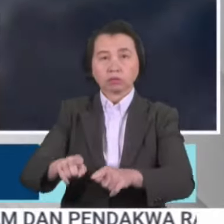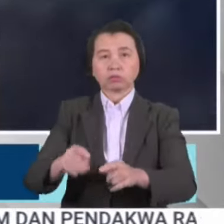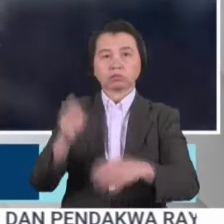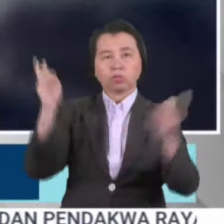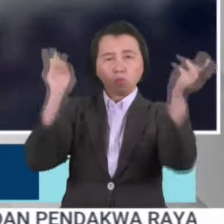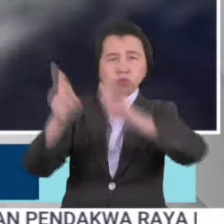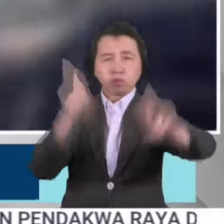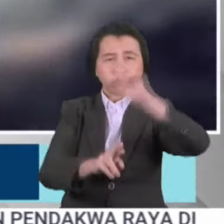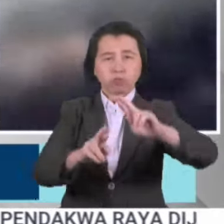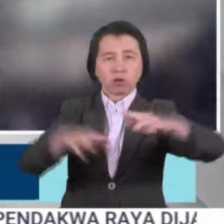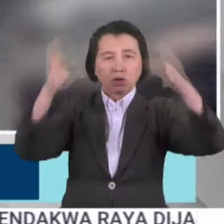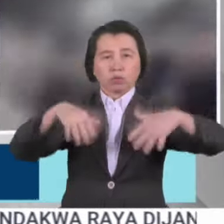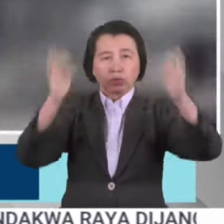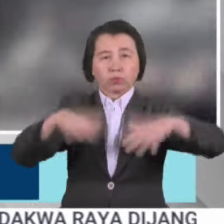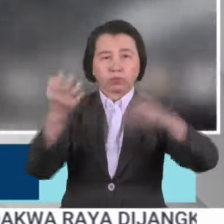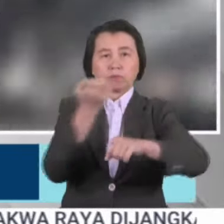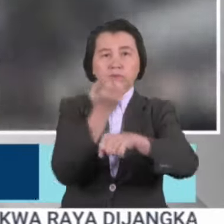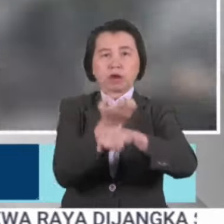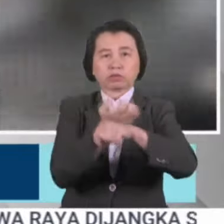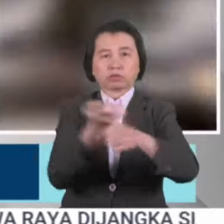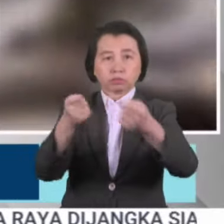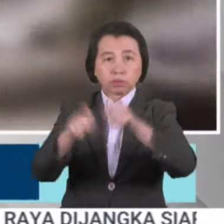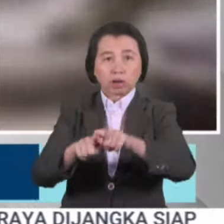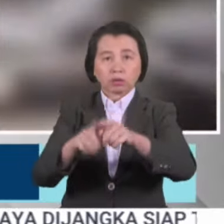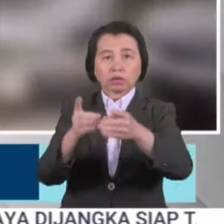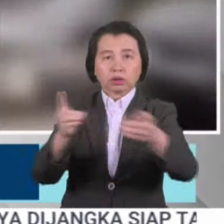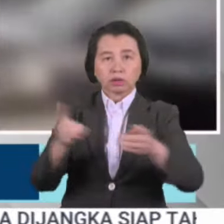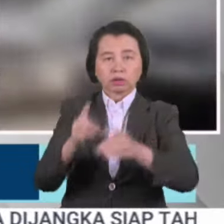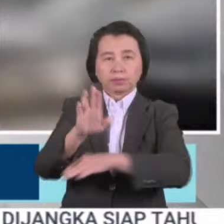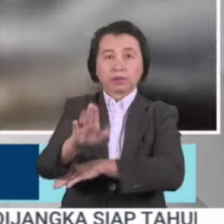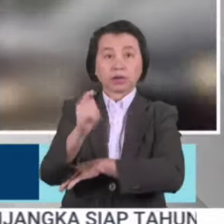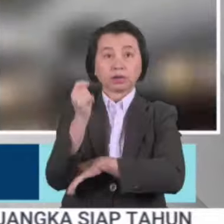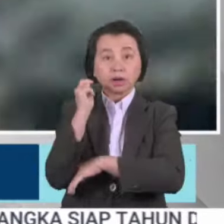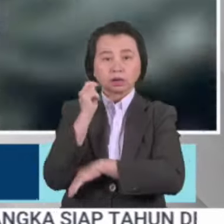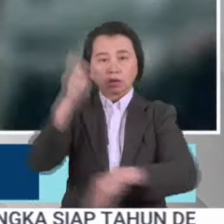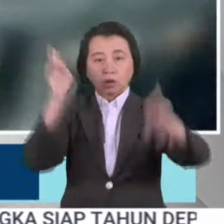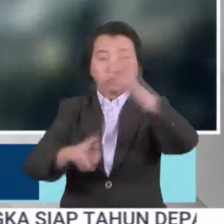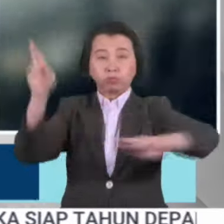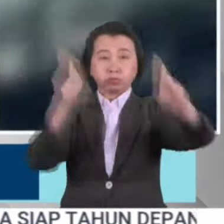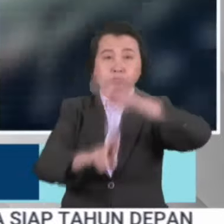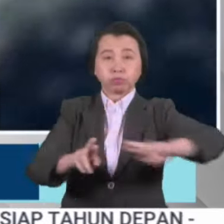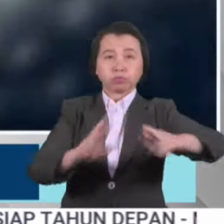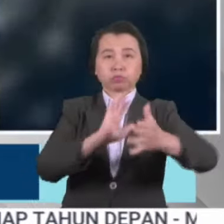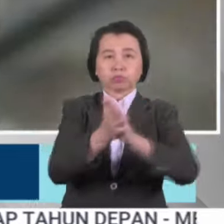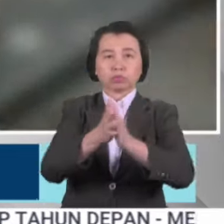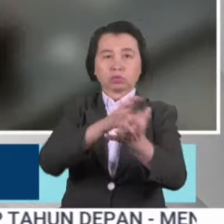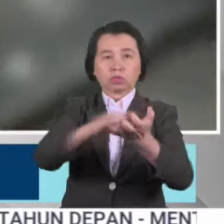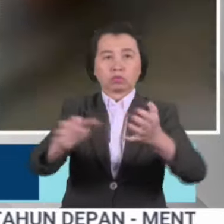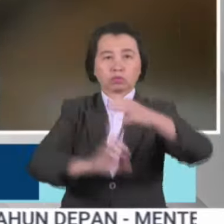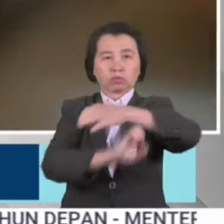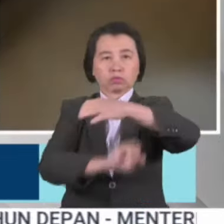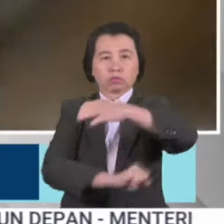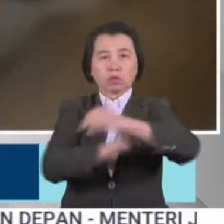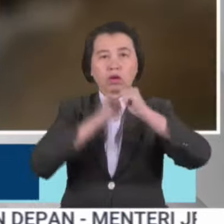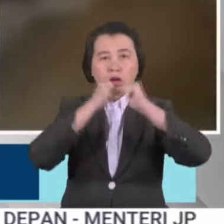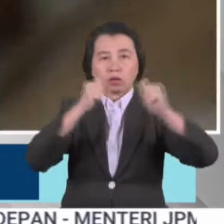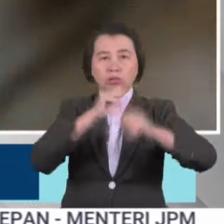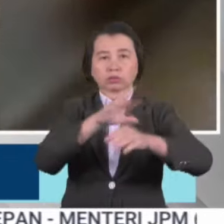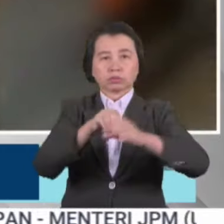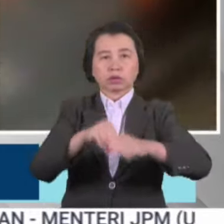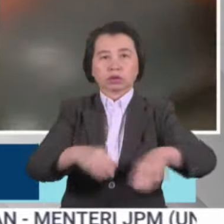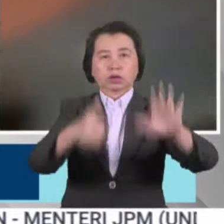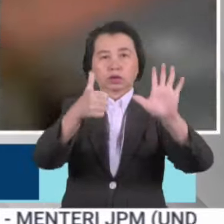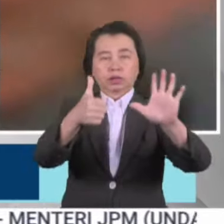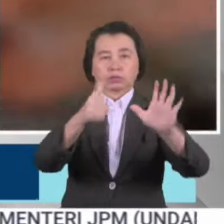ketika ribut dan hujan batu melanda daerah berkenaan petang tadi. Ribut turut diakibatkan kerosakan infrastruktur awam